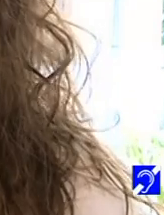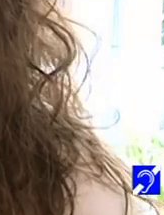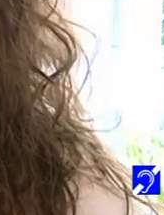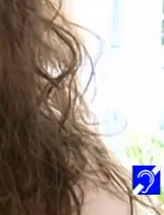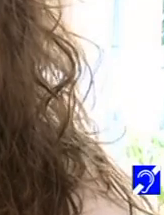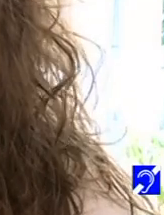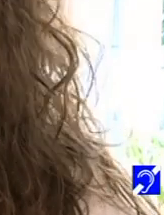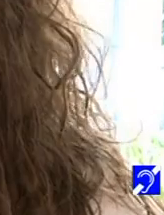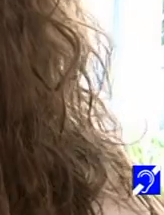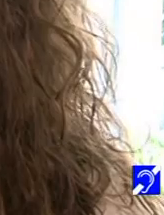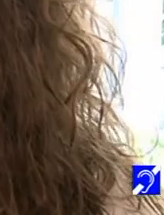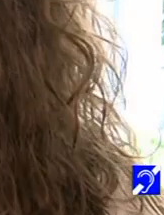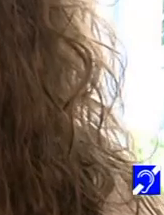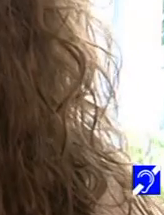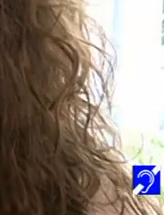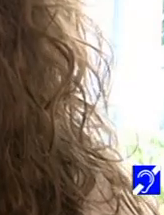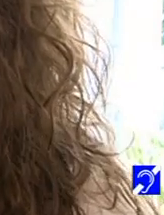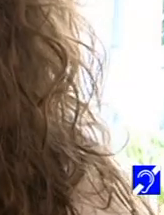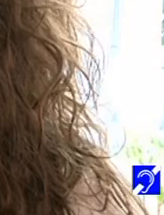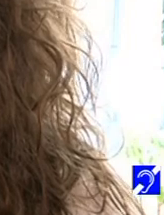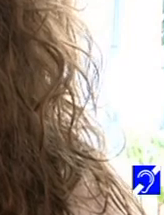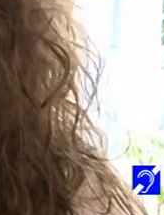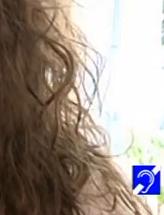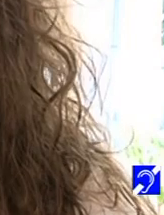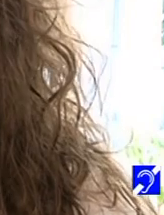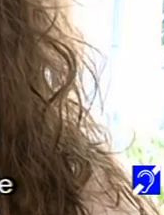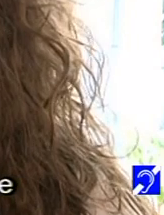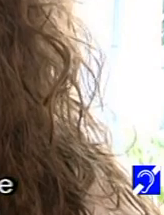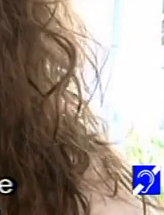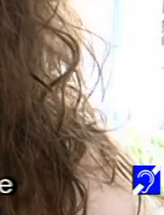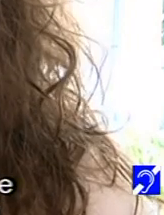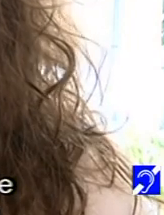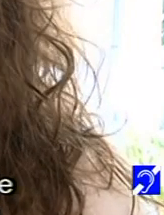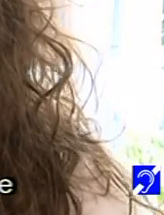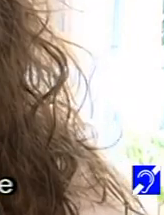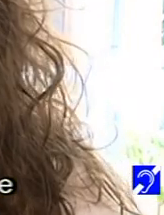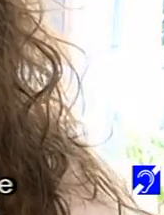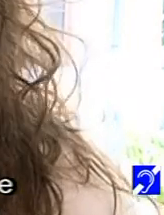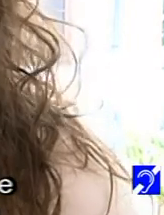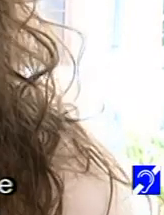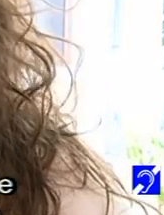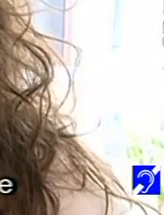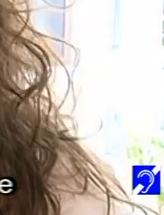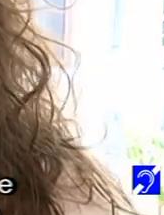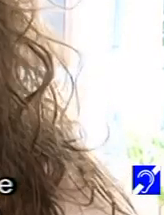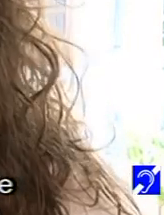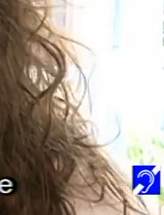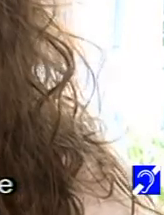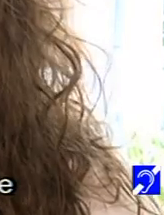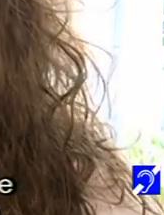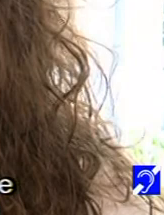und Improvisation. Nächstes Mal beschäftigen wir uns mit der Sprache bzw.